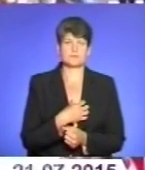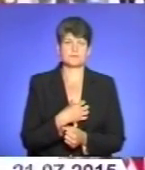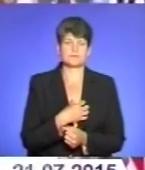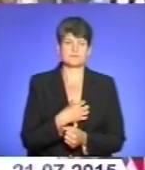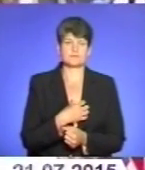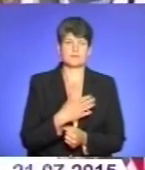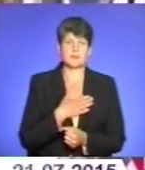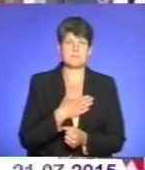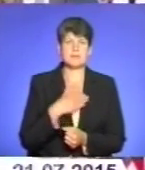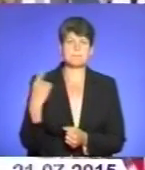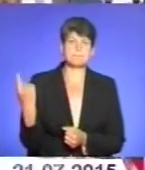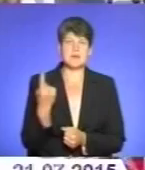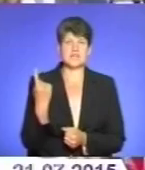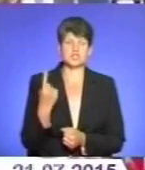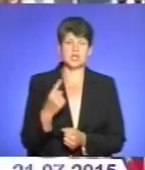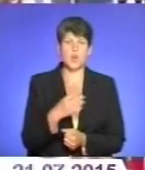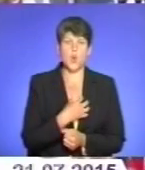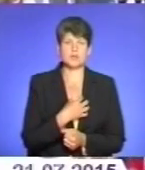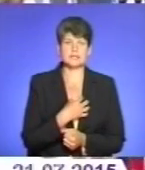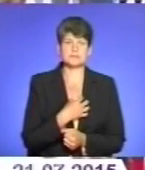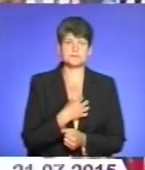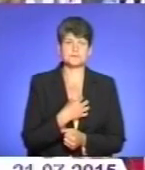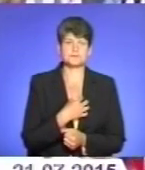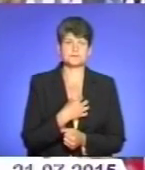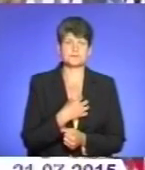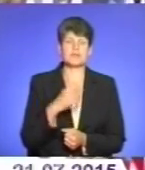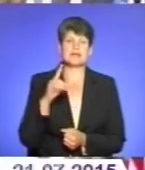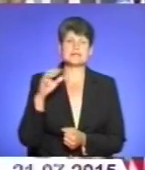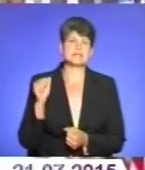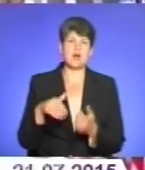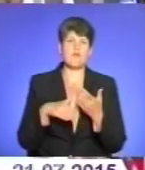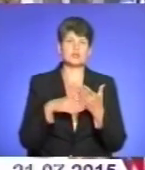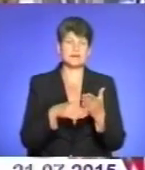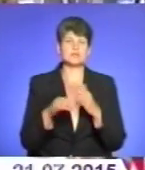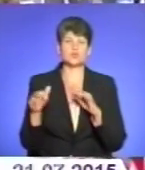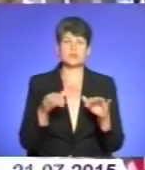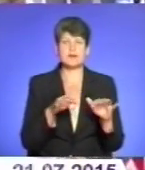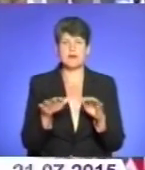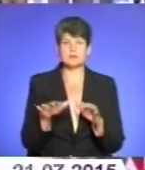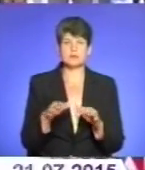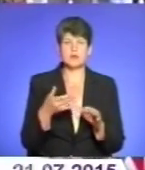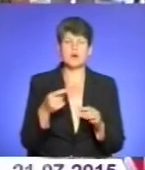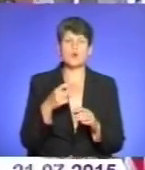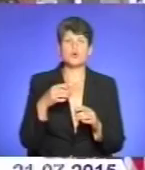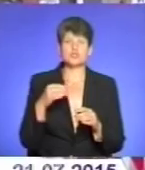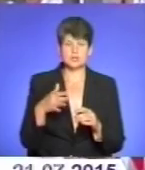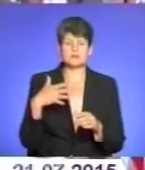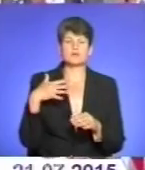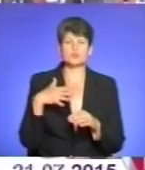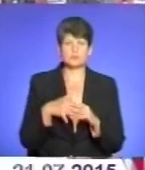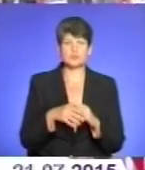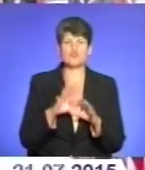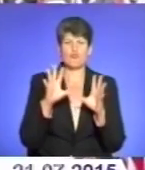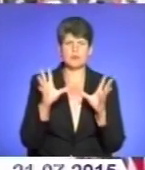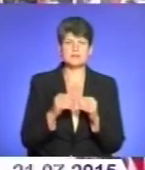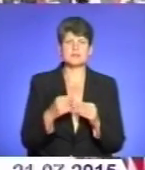мій перший орден за волонтерську діяльність, хоча свідома, що в принципі сама я одна,